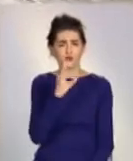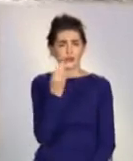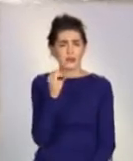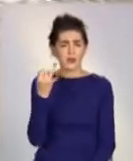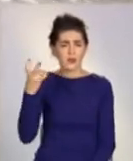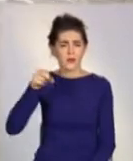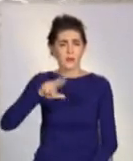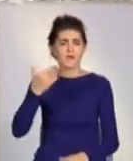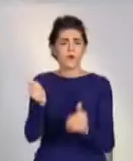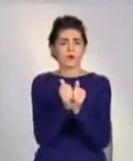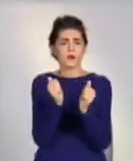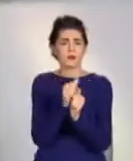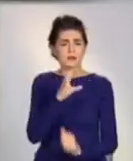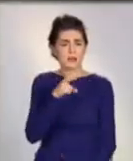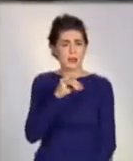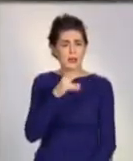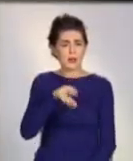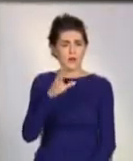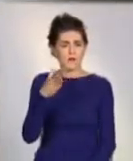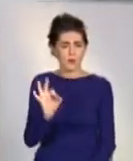з боку Селидового.